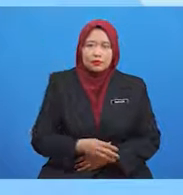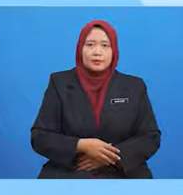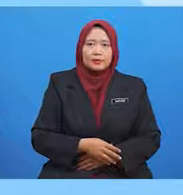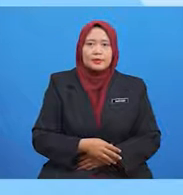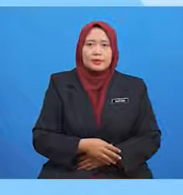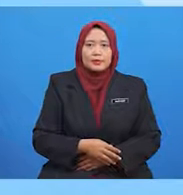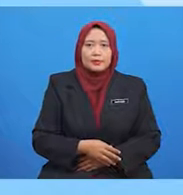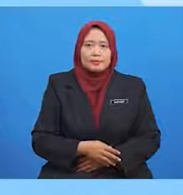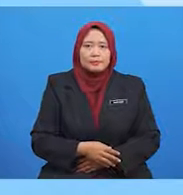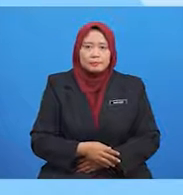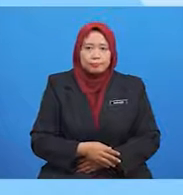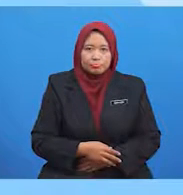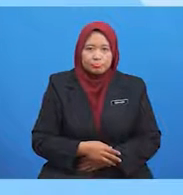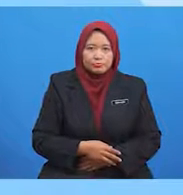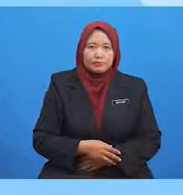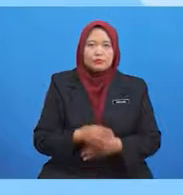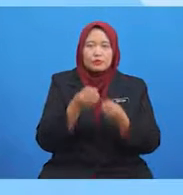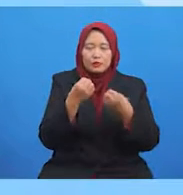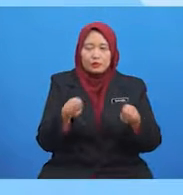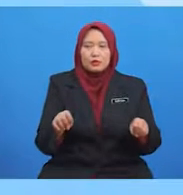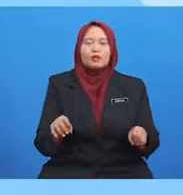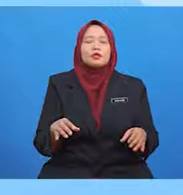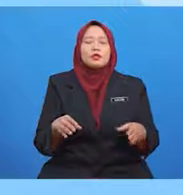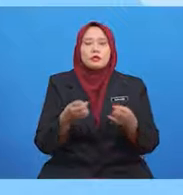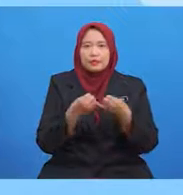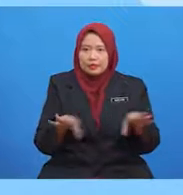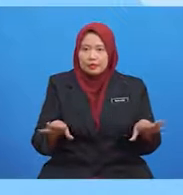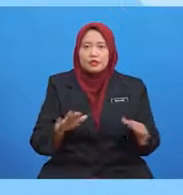fizik Perancis, telah menjadi orang pertama